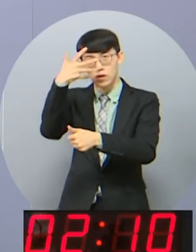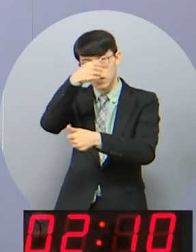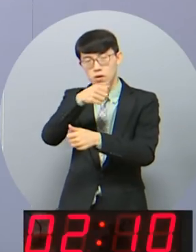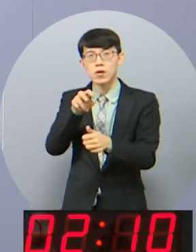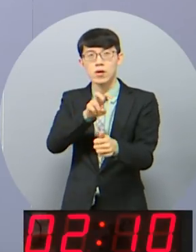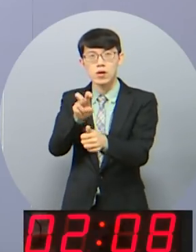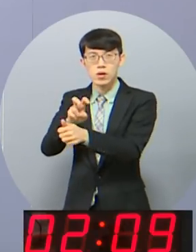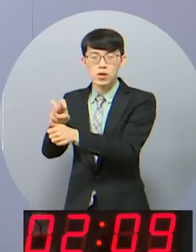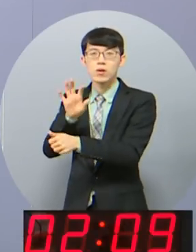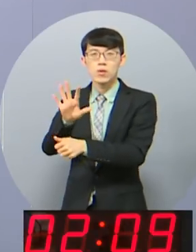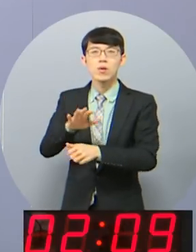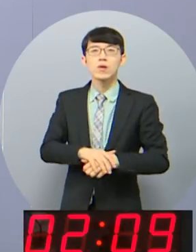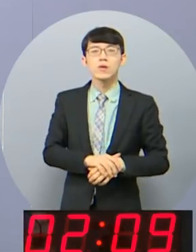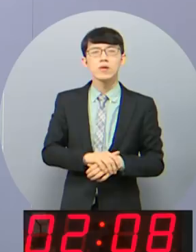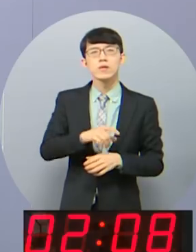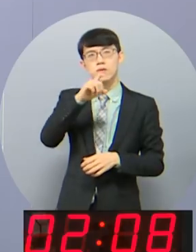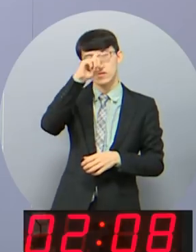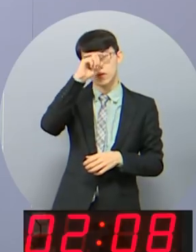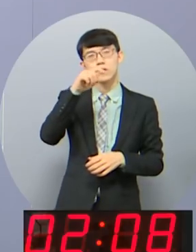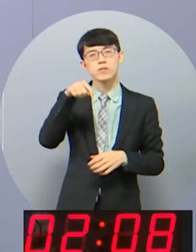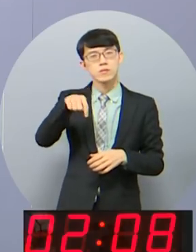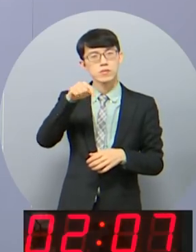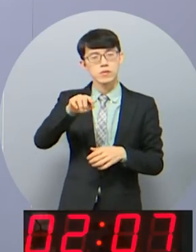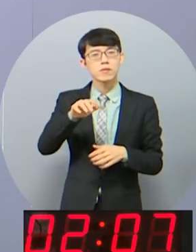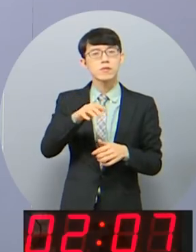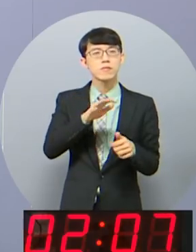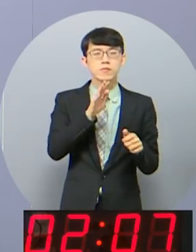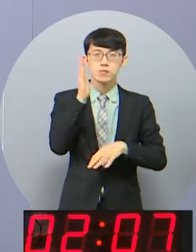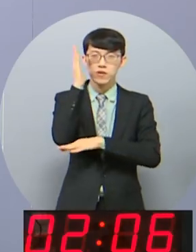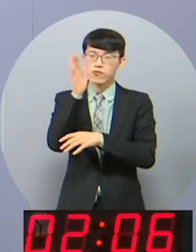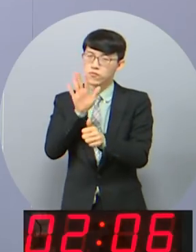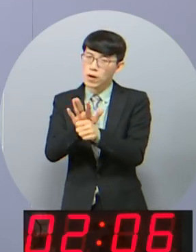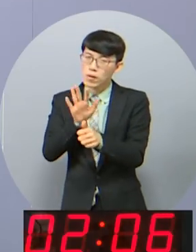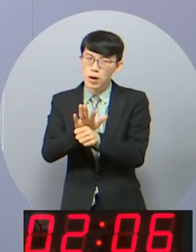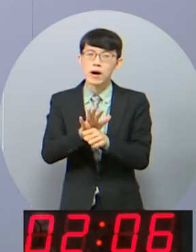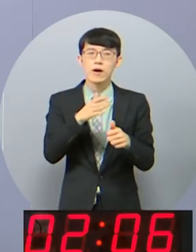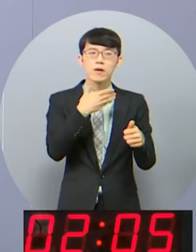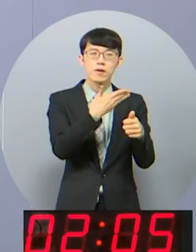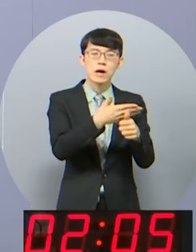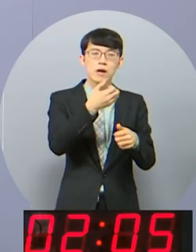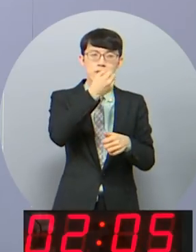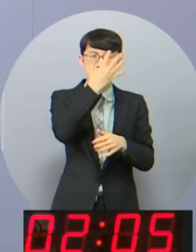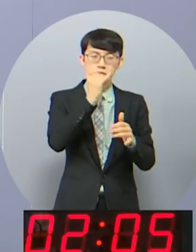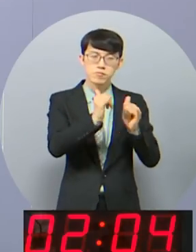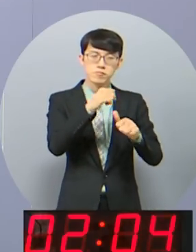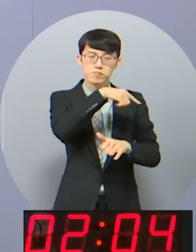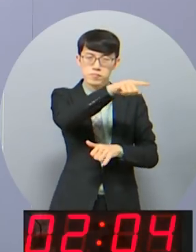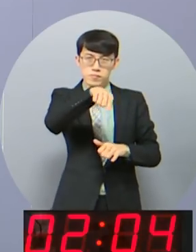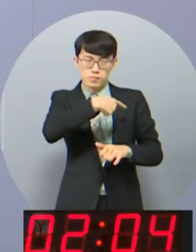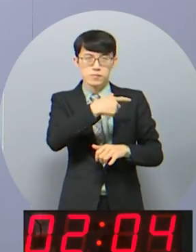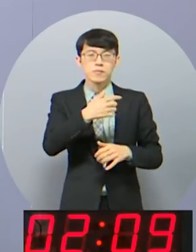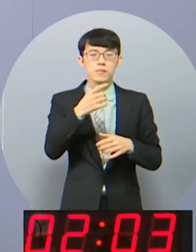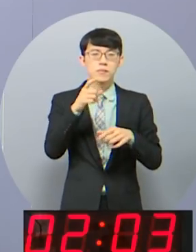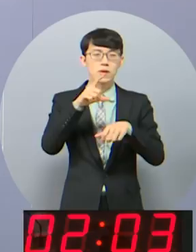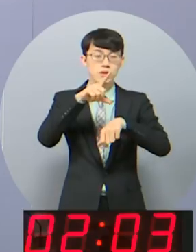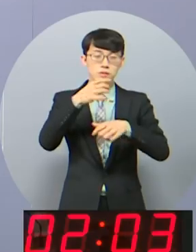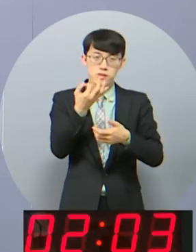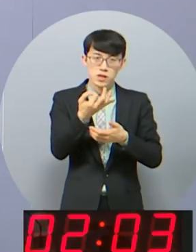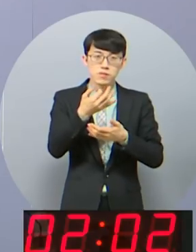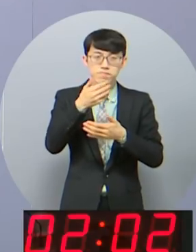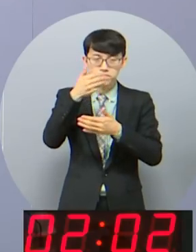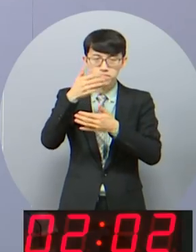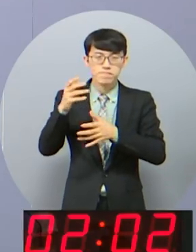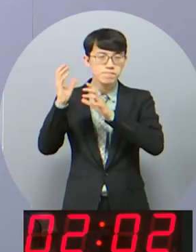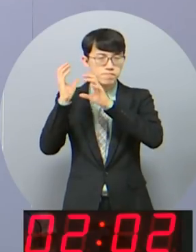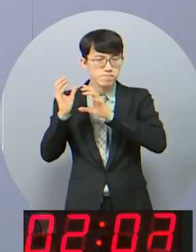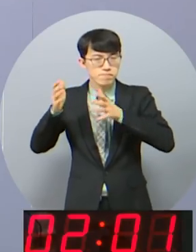当互咱年轻人啊，逐个减少开销，啊，加一寡收入，互因咧比较开有法度欠一寡钱安尼。